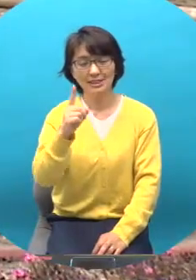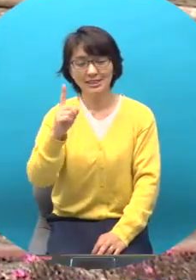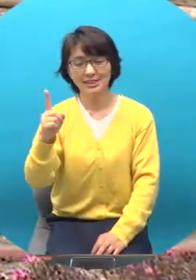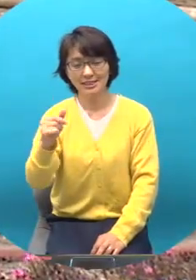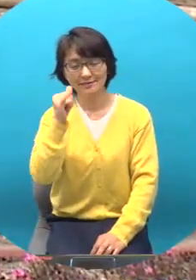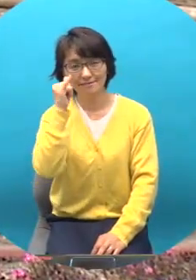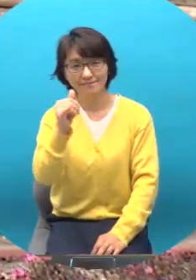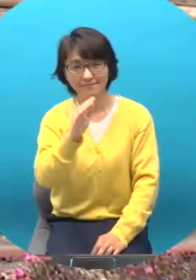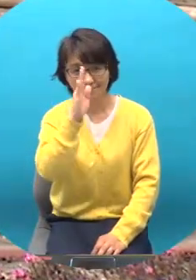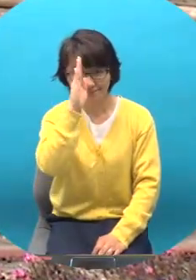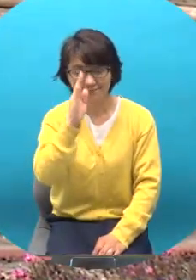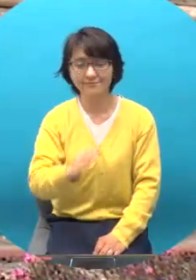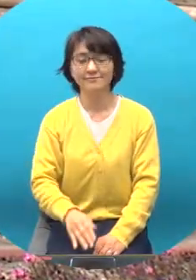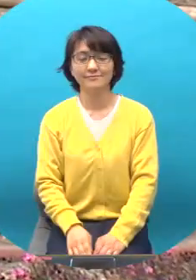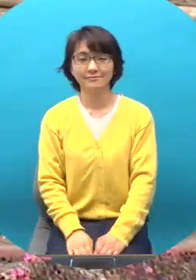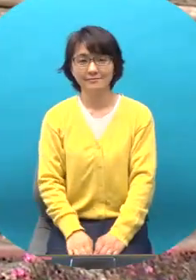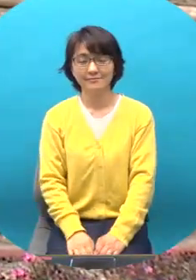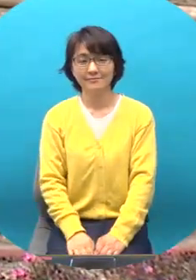027-371-9111 までお問い合わせください。